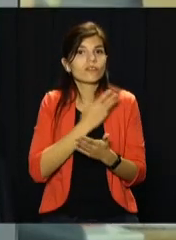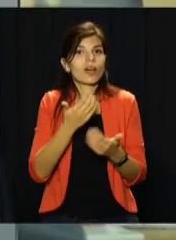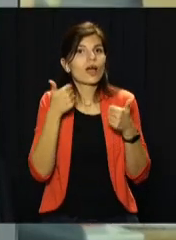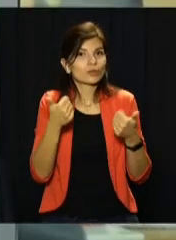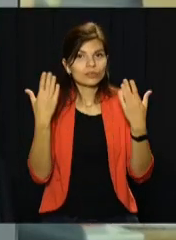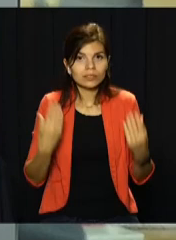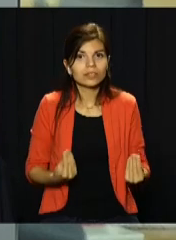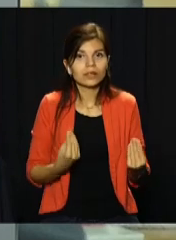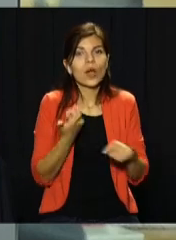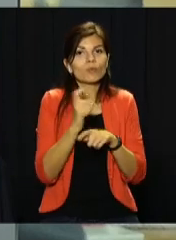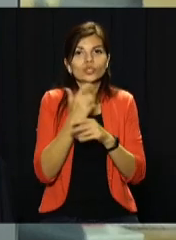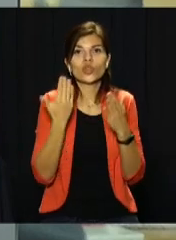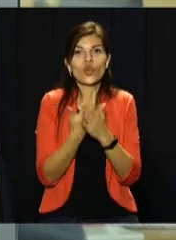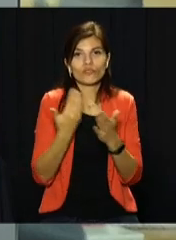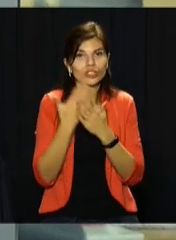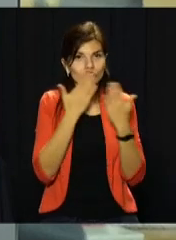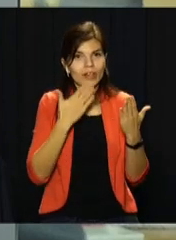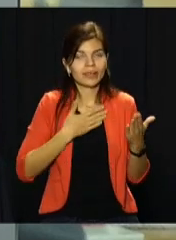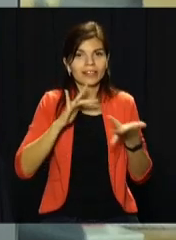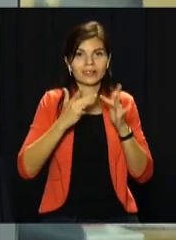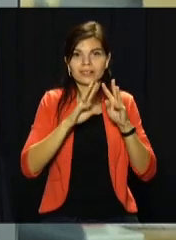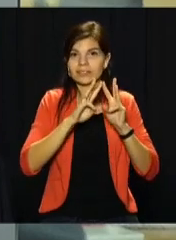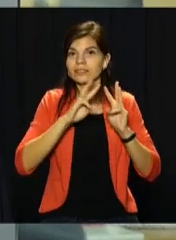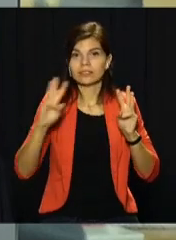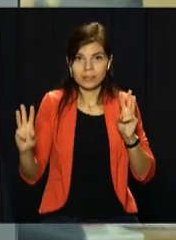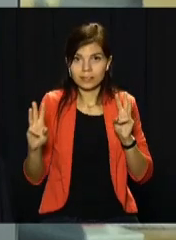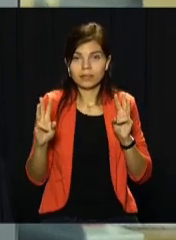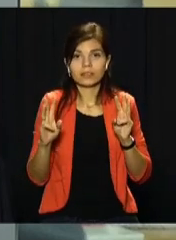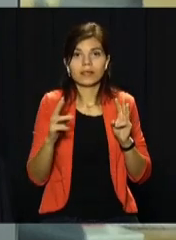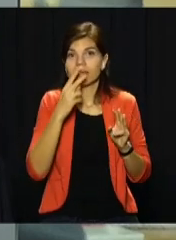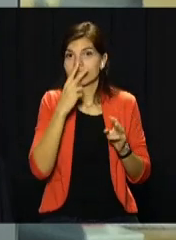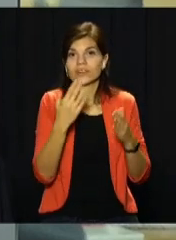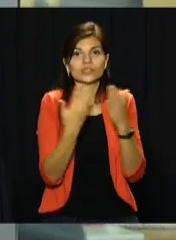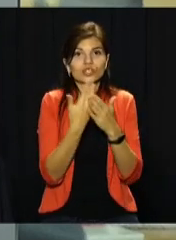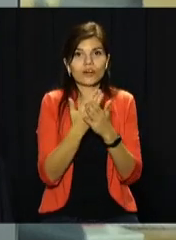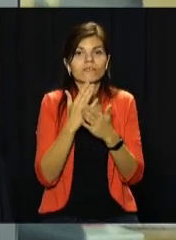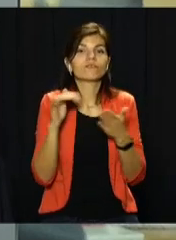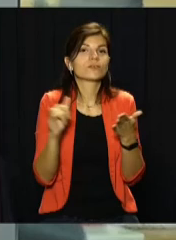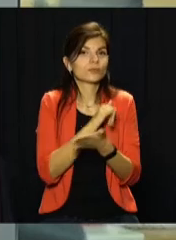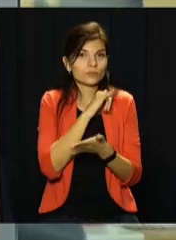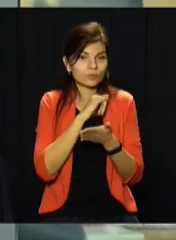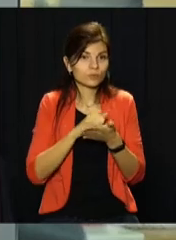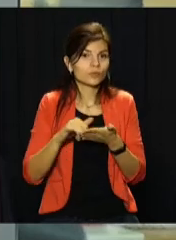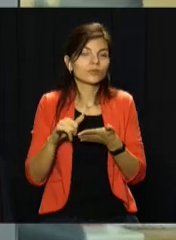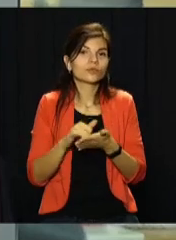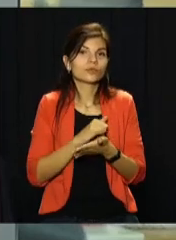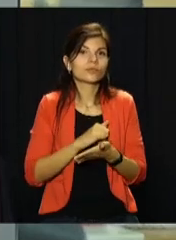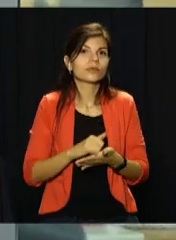вдалого дня. Більше новин читайте на нашому сайті opentv.media, дивіться сюжети в соціальних мережах та